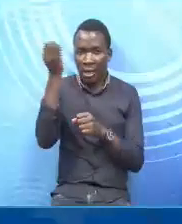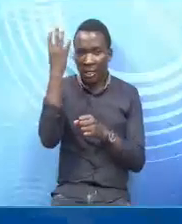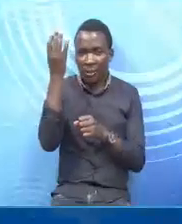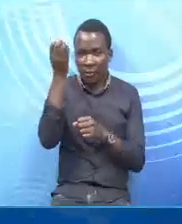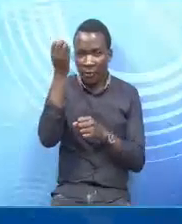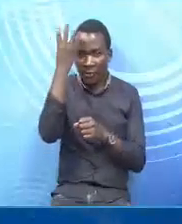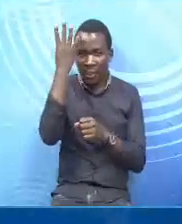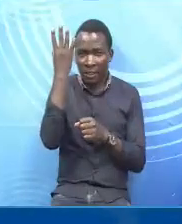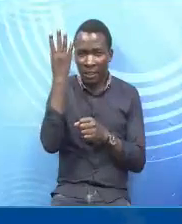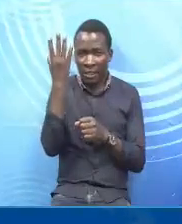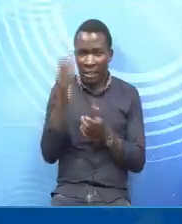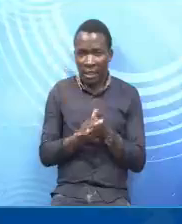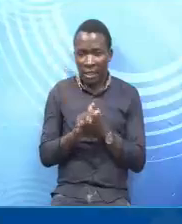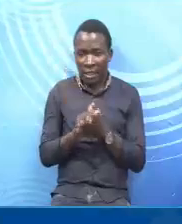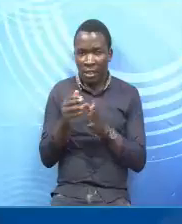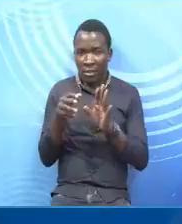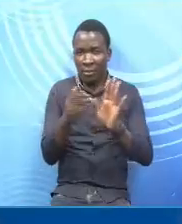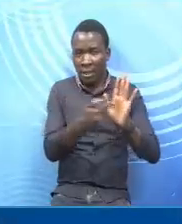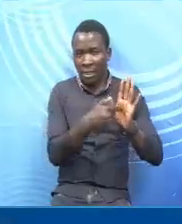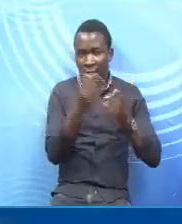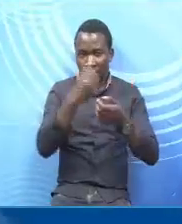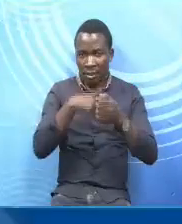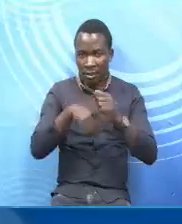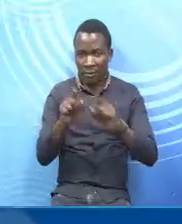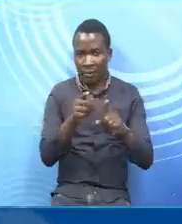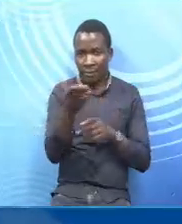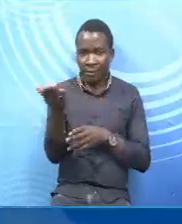bwa mbere batugaragarije ibikorwa nk'ibi.